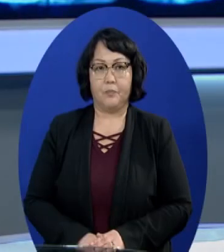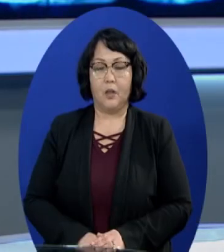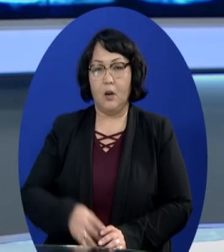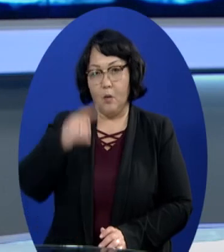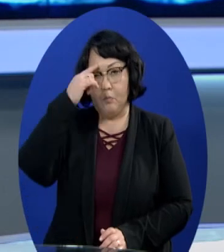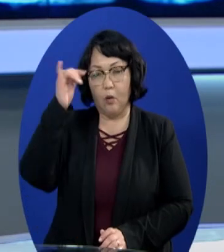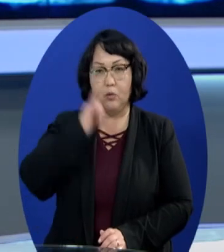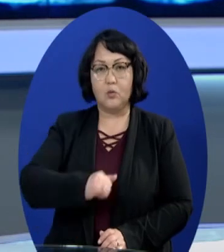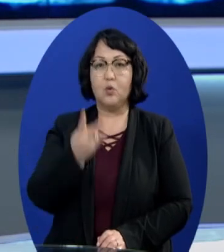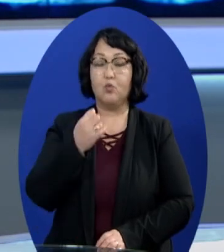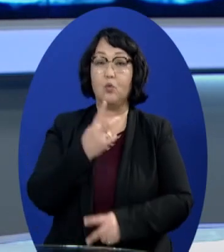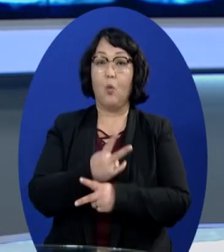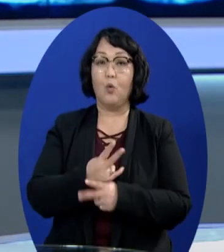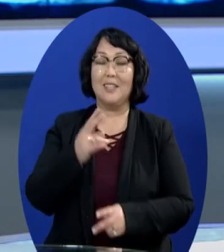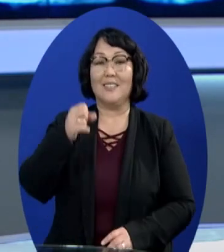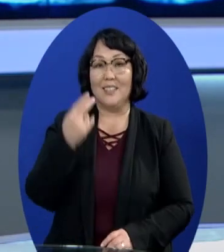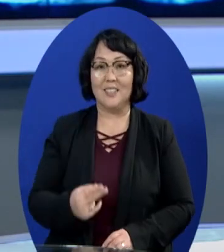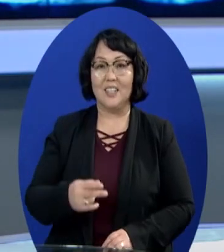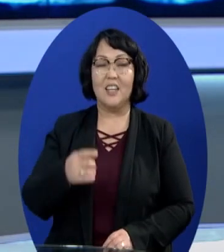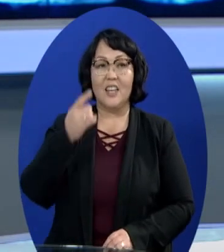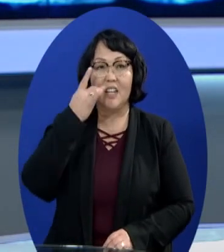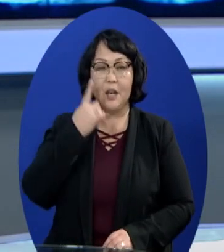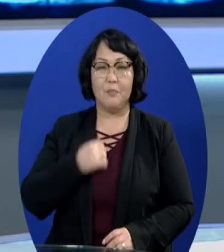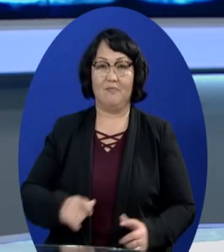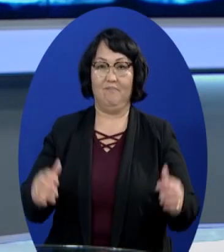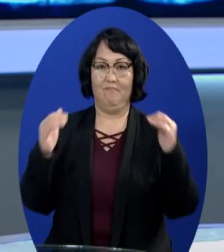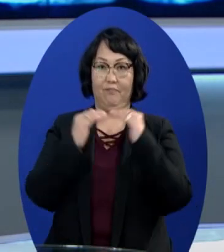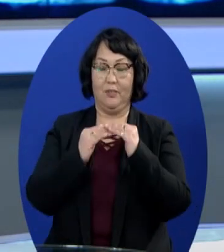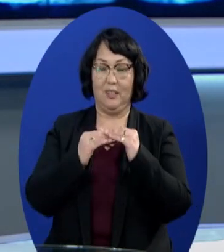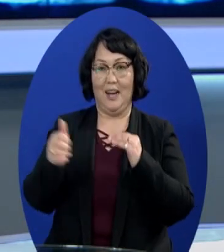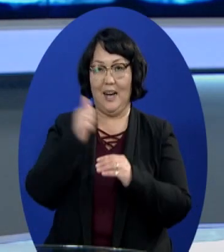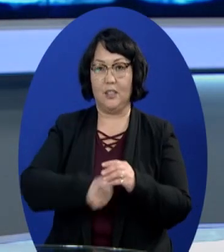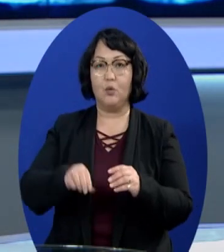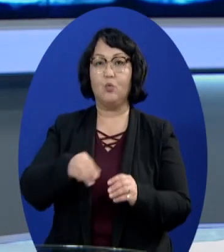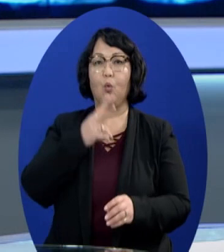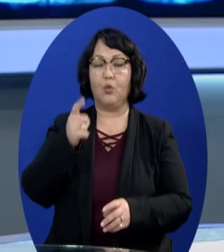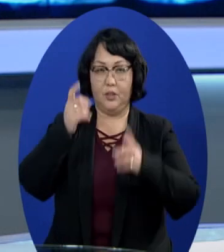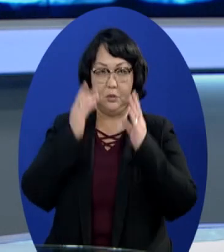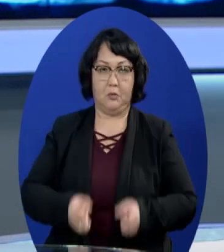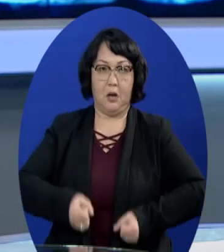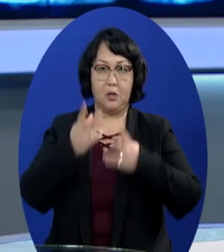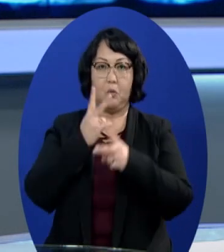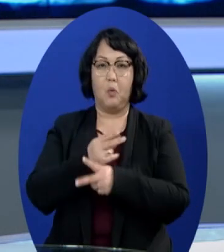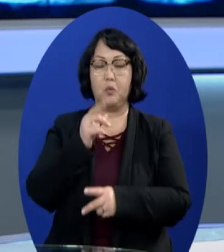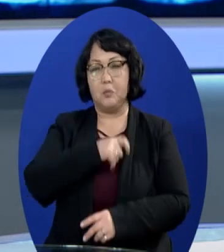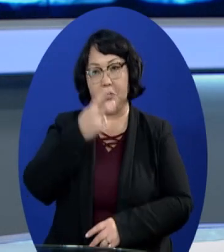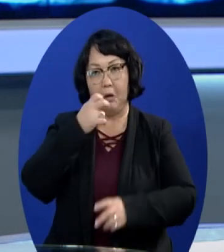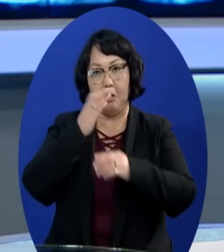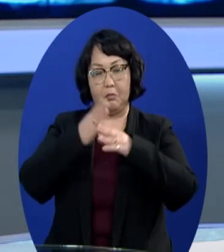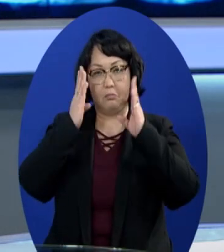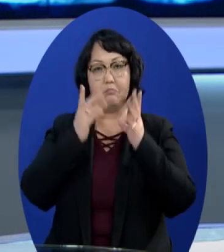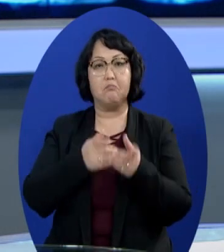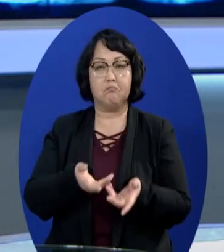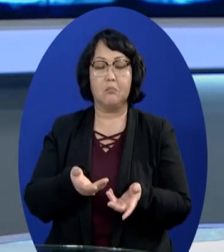Монгол улсын үндсэн хуулийн цэцээ гендерийн эрх тэгш байдлыг хангасан анхны түүхэн шийдвэрийг гаргасан нь хуульчдын анхаарлыг татлаа. Энэ нь үндсэн